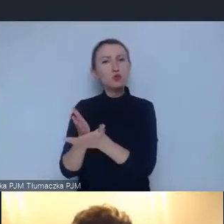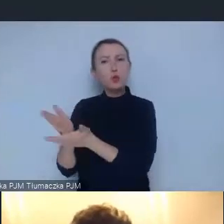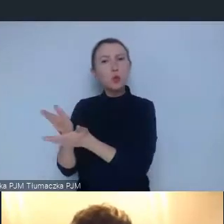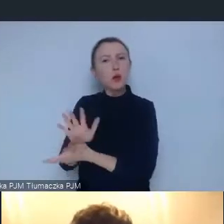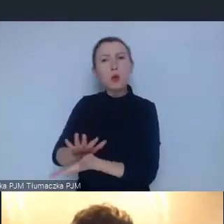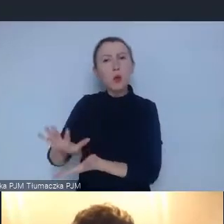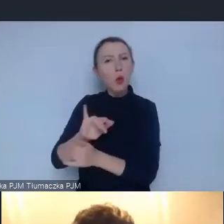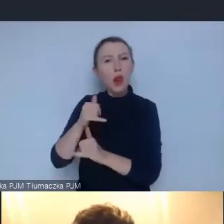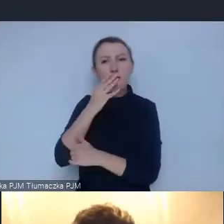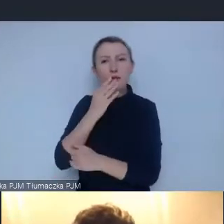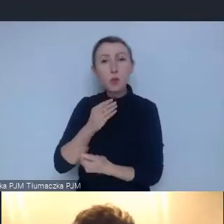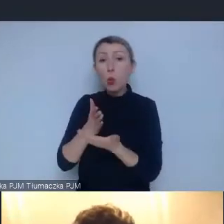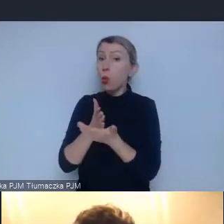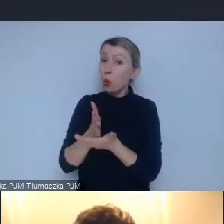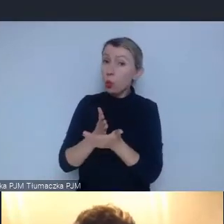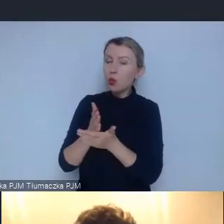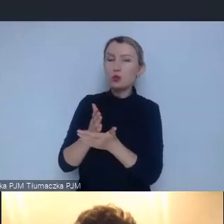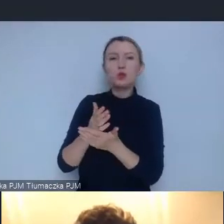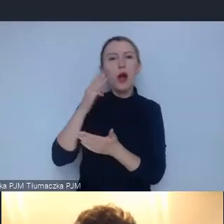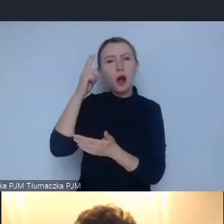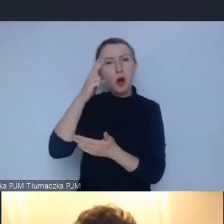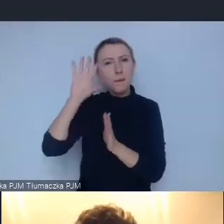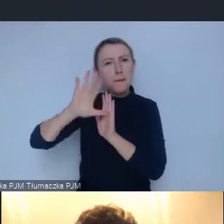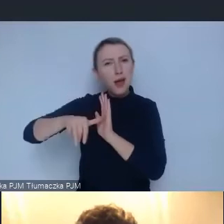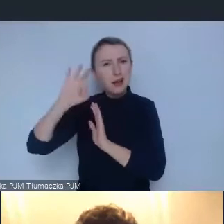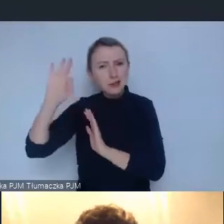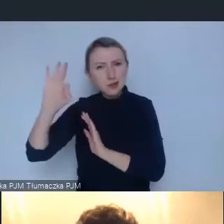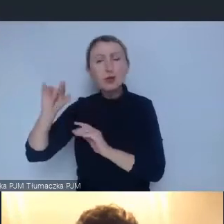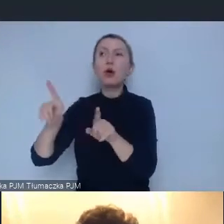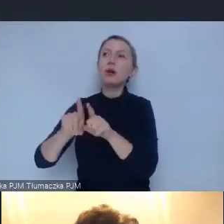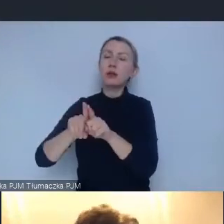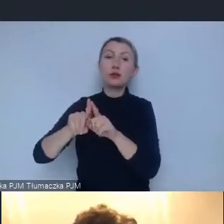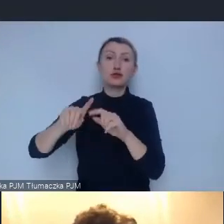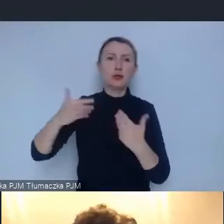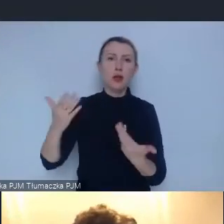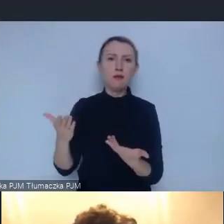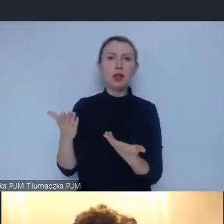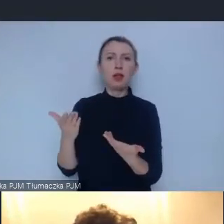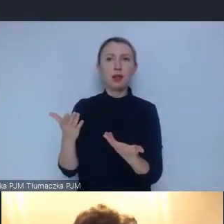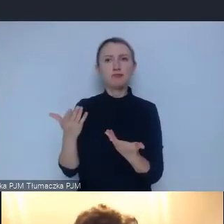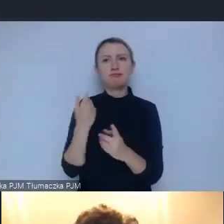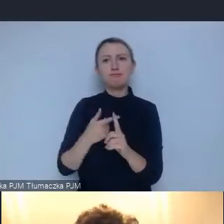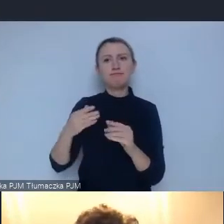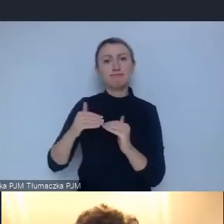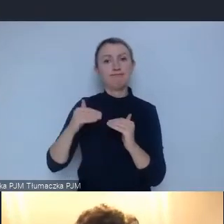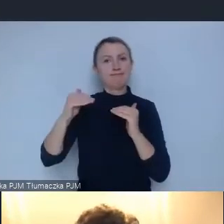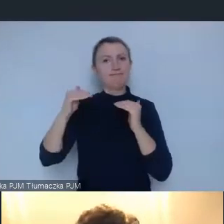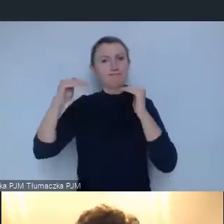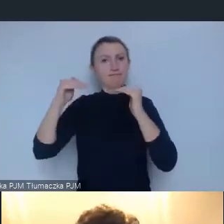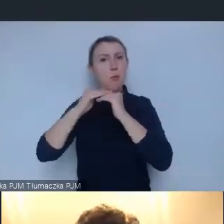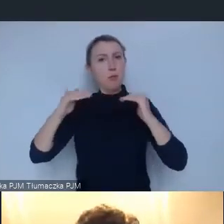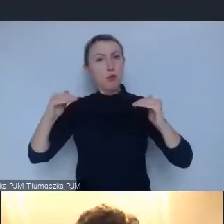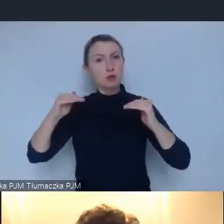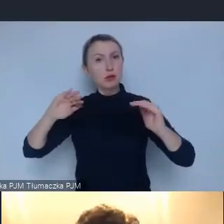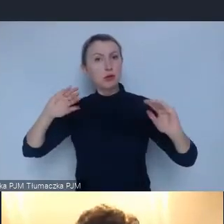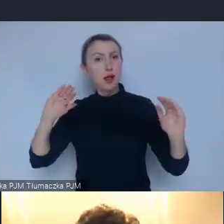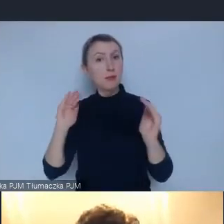w usługach komunalnych, ponieważ te usługi są świadczone na coraz wyższym poziomie dla coraz mniejszej liczby